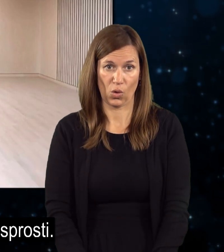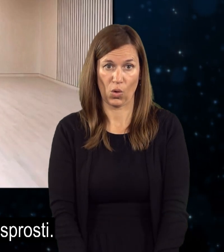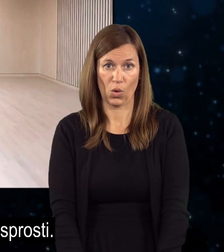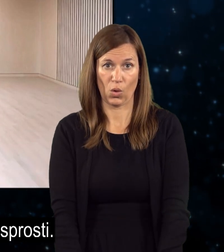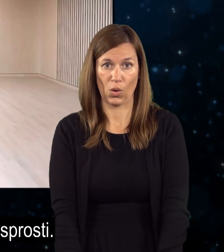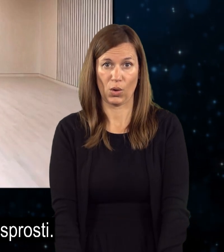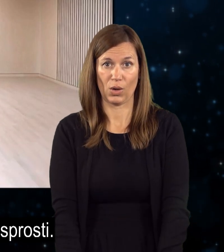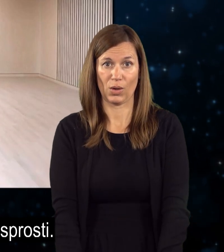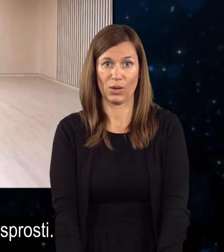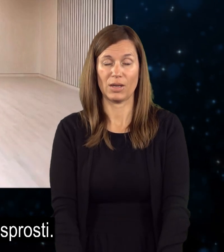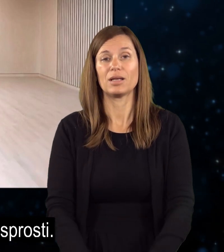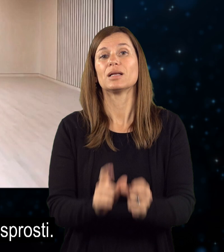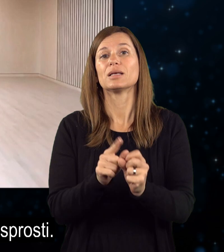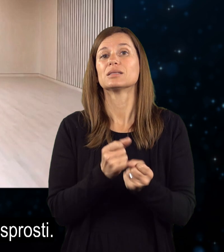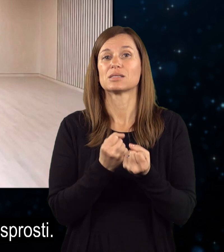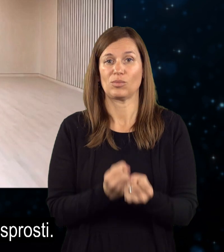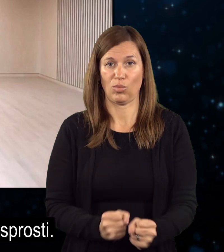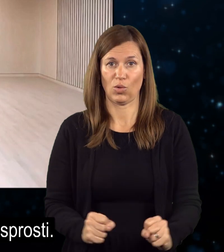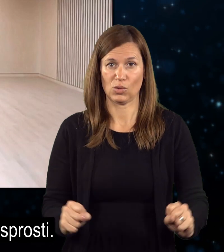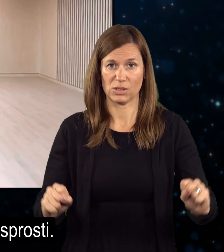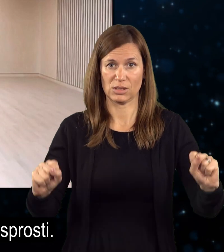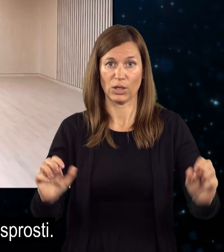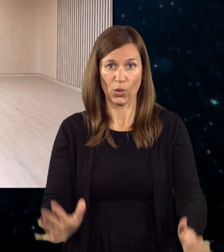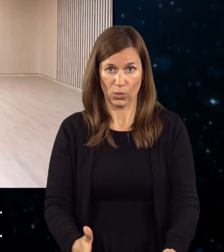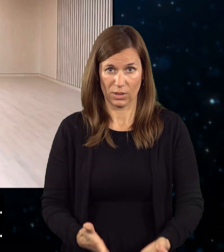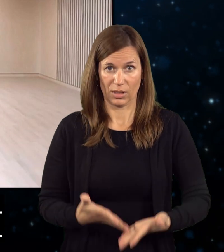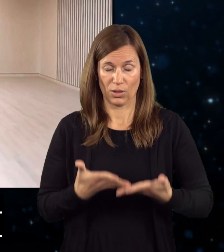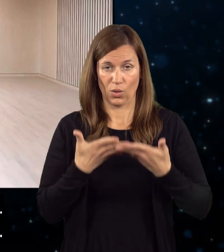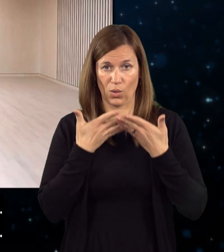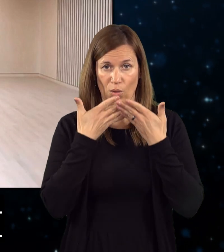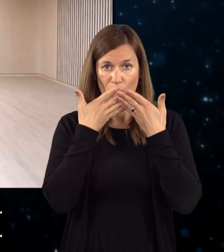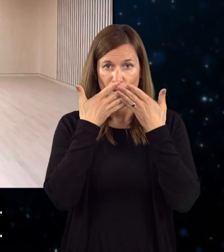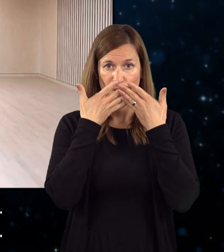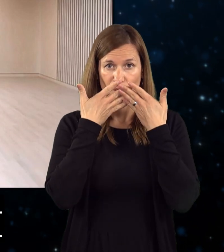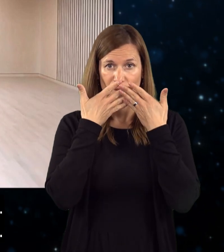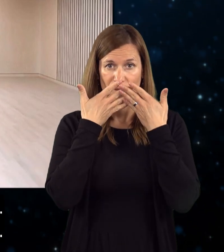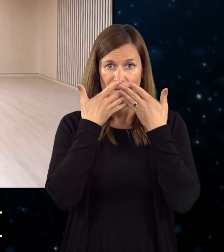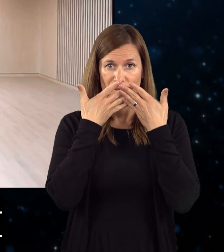dol in sprosti. Vdih gre gor,